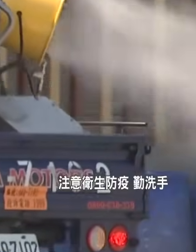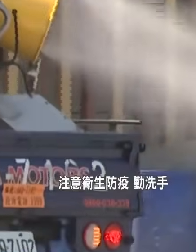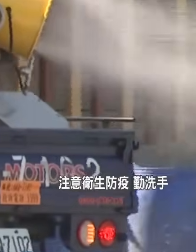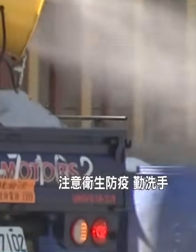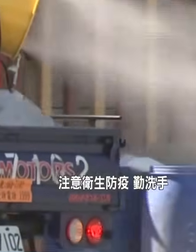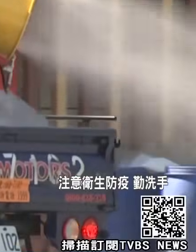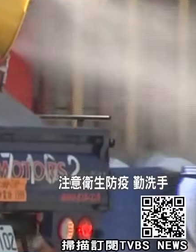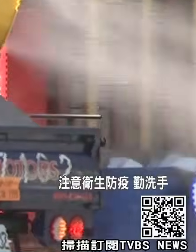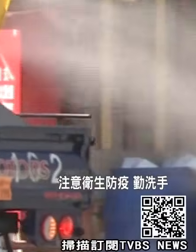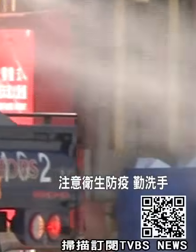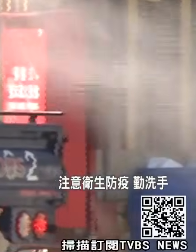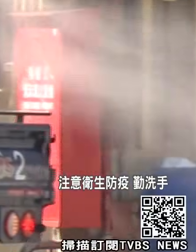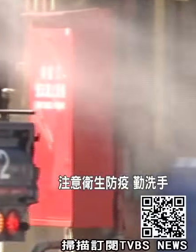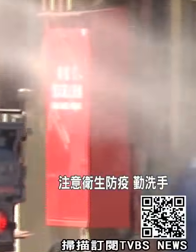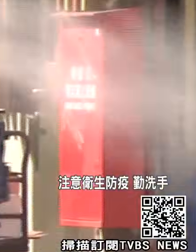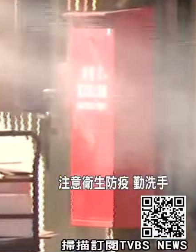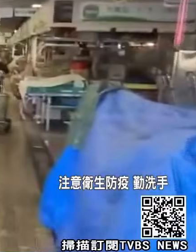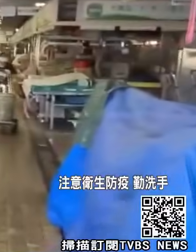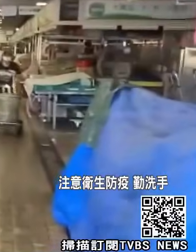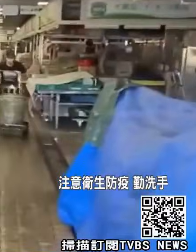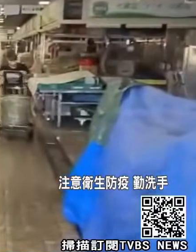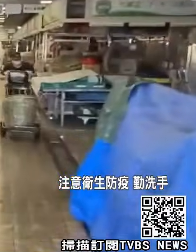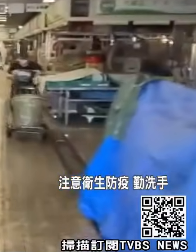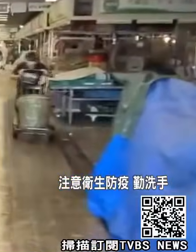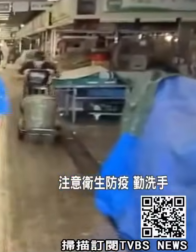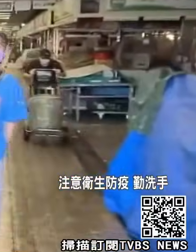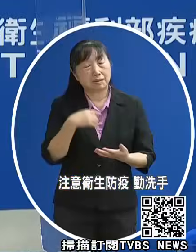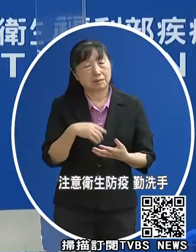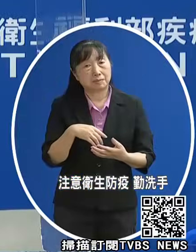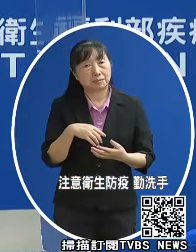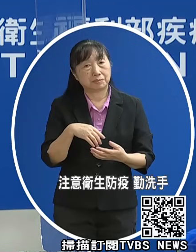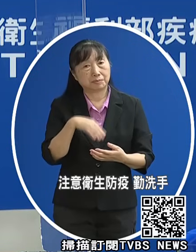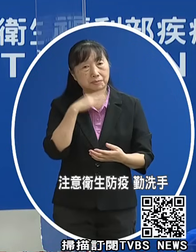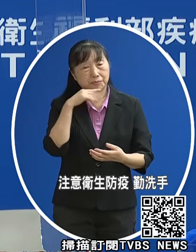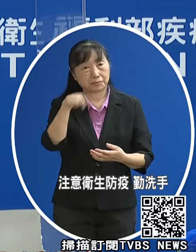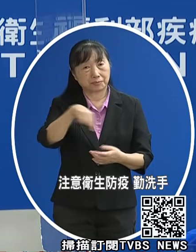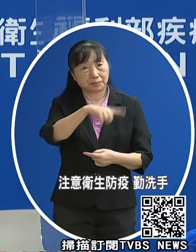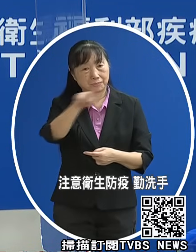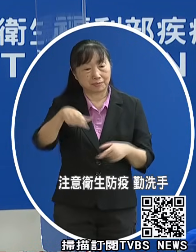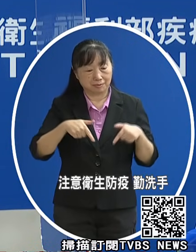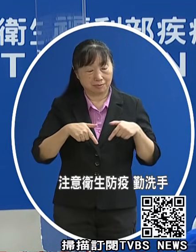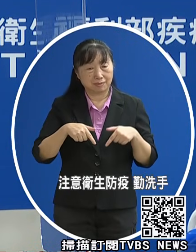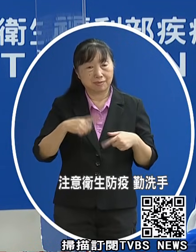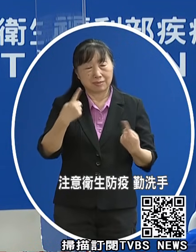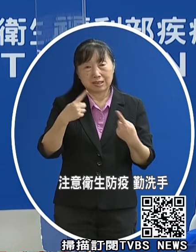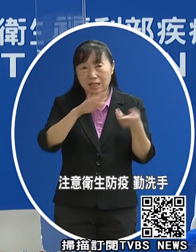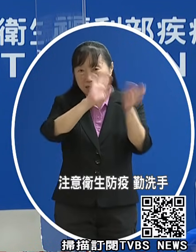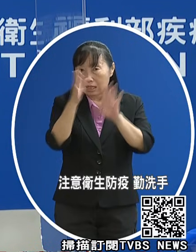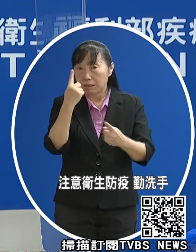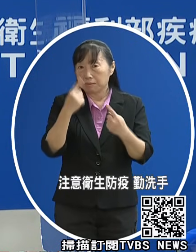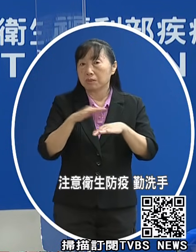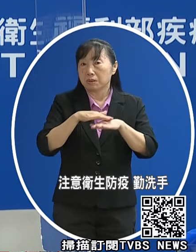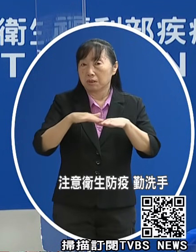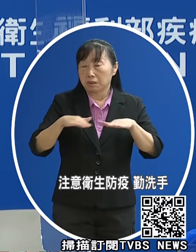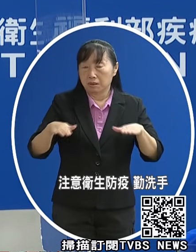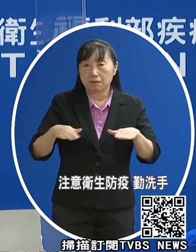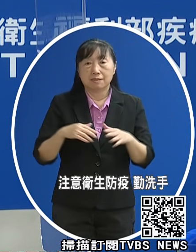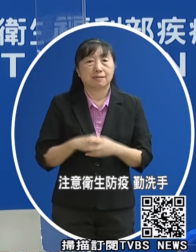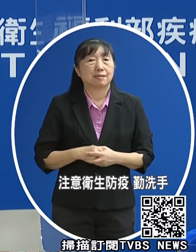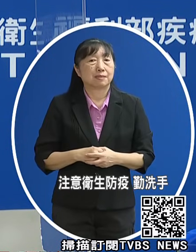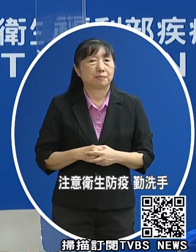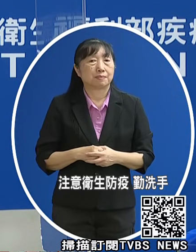除三级倒数10天，却爆出这一桩，是否影响解封？ 一个大家心情比较稳定的时候，才做这